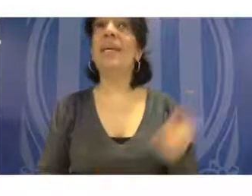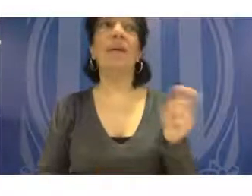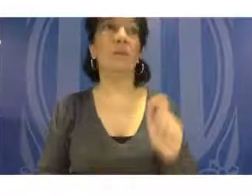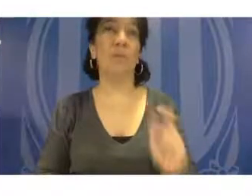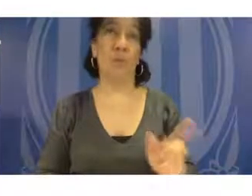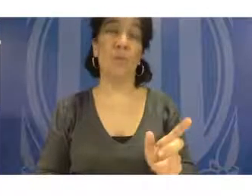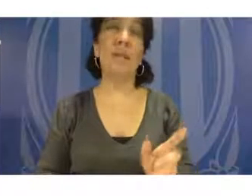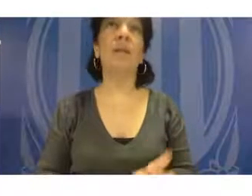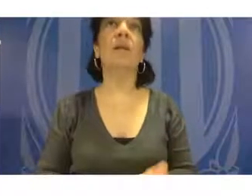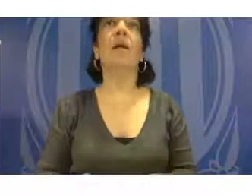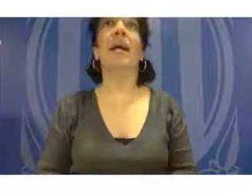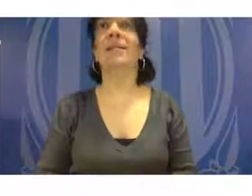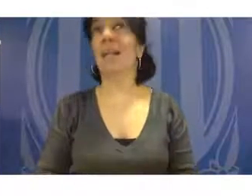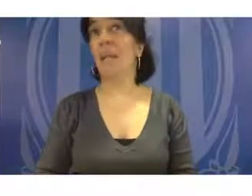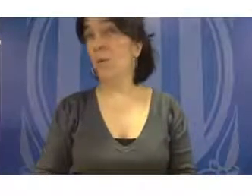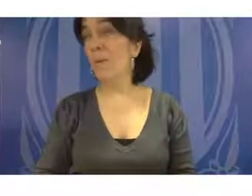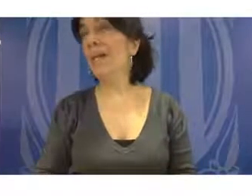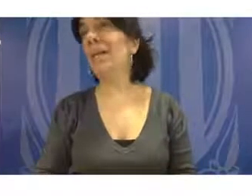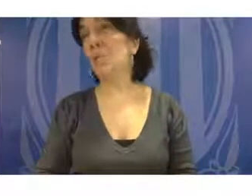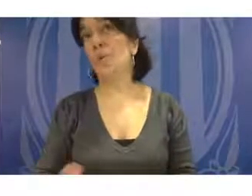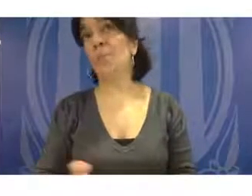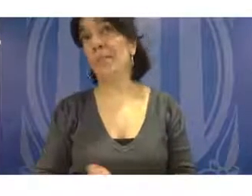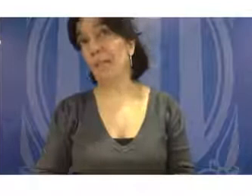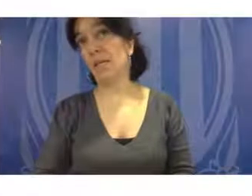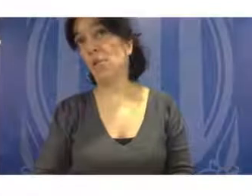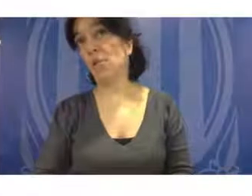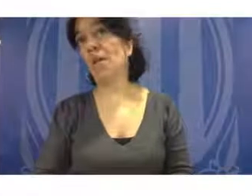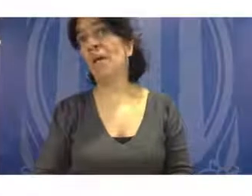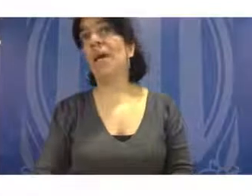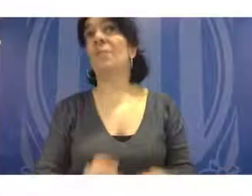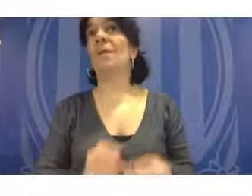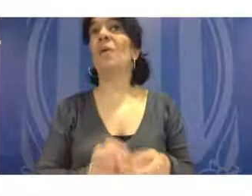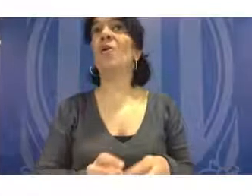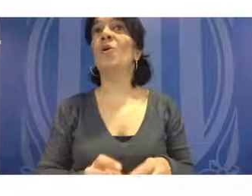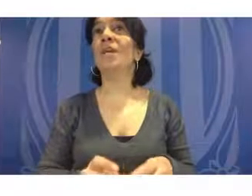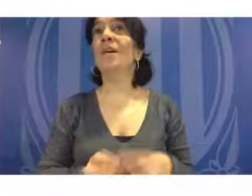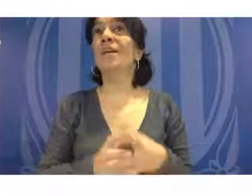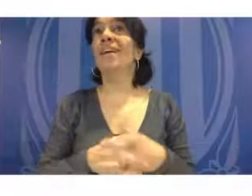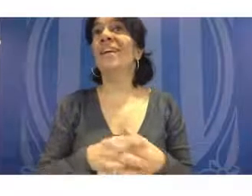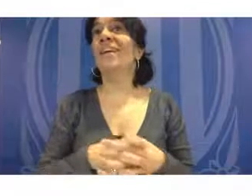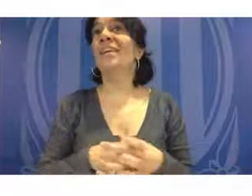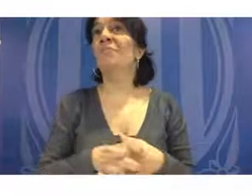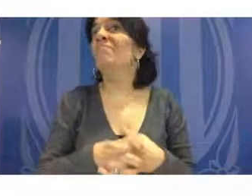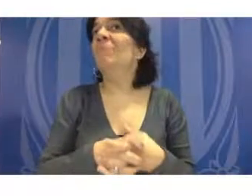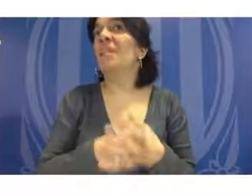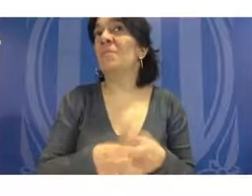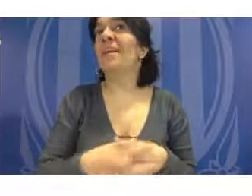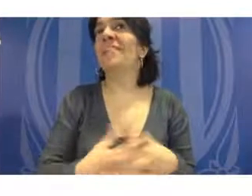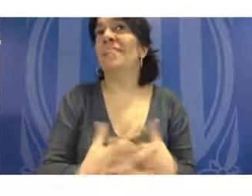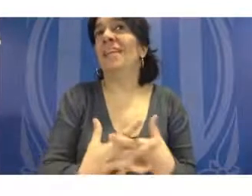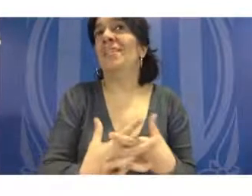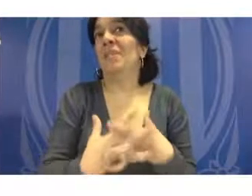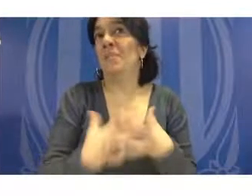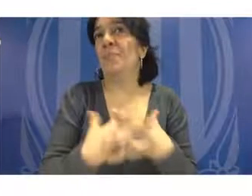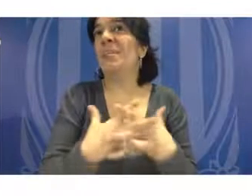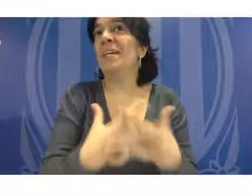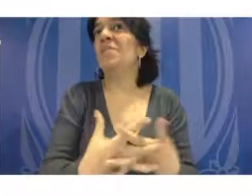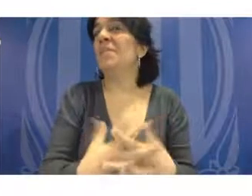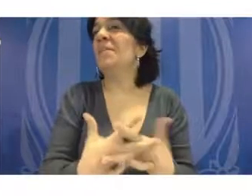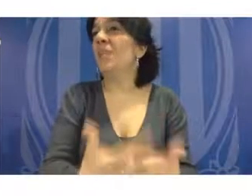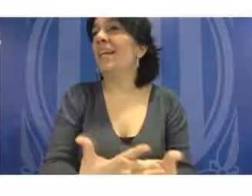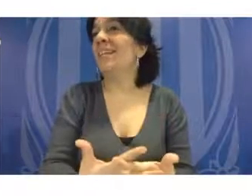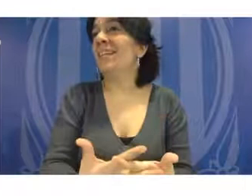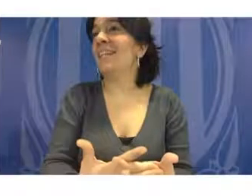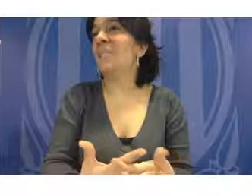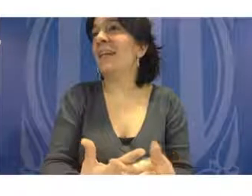i sovint ens les recomanen els propis seguidors, amb la qual cosa moltes vegades els propis seguidors